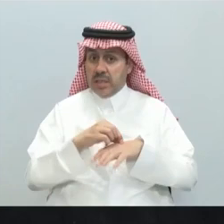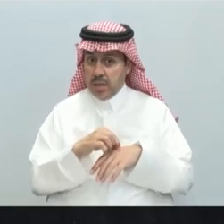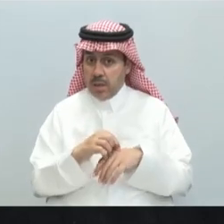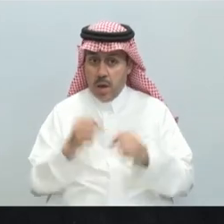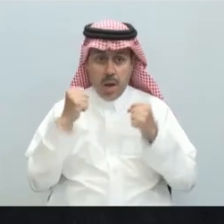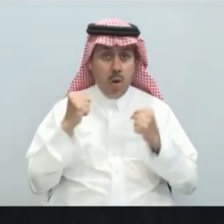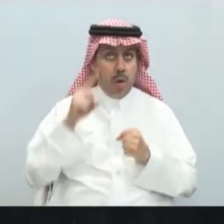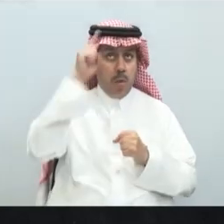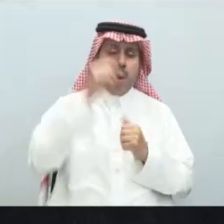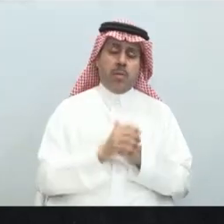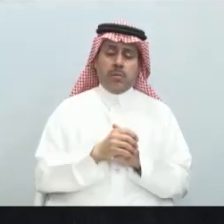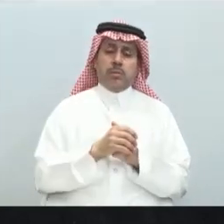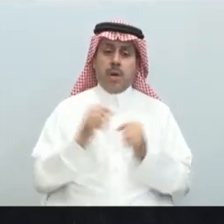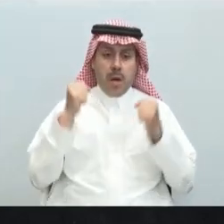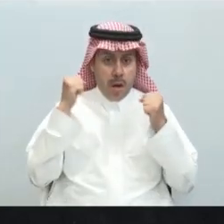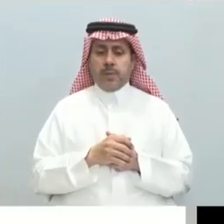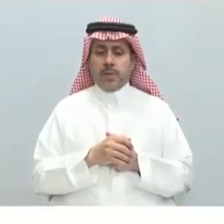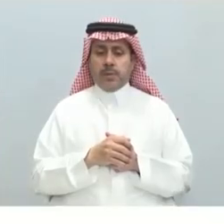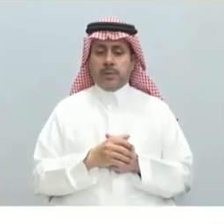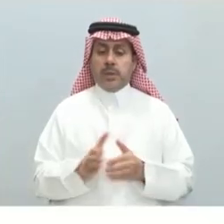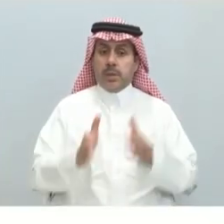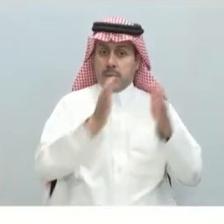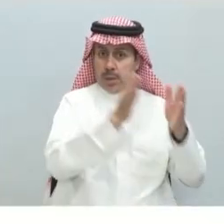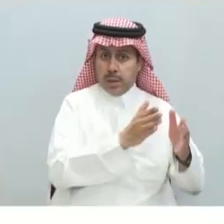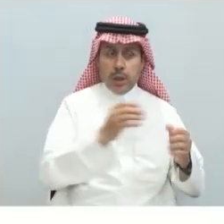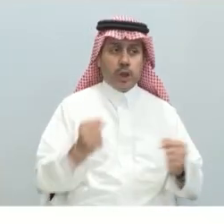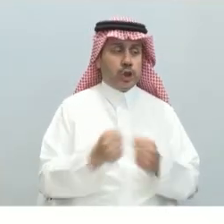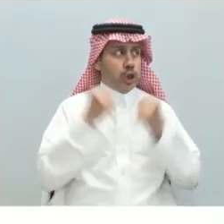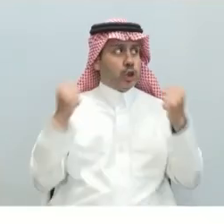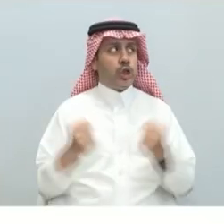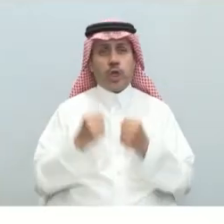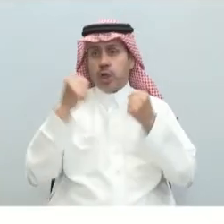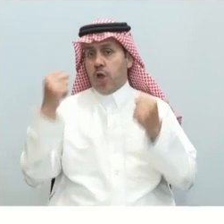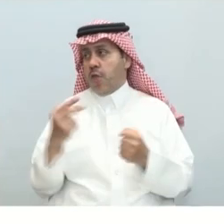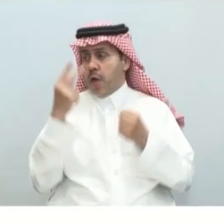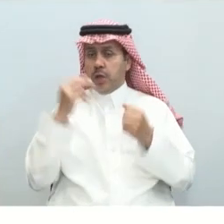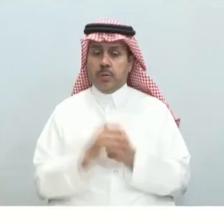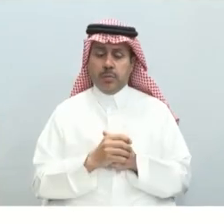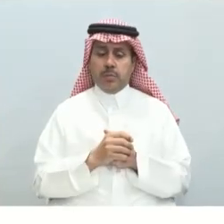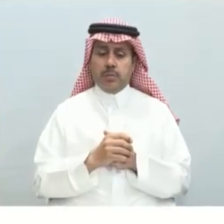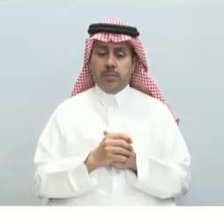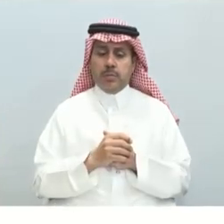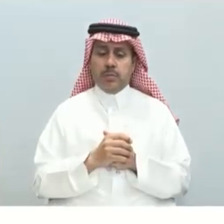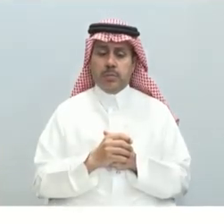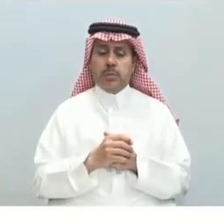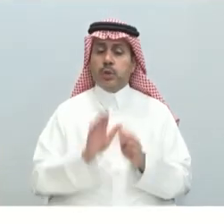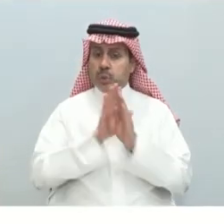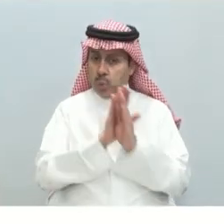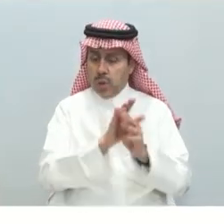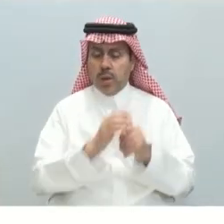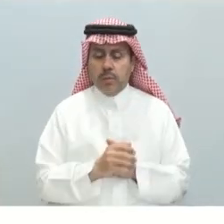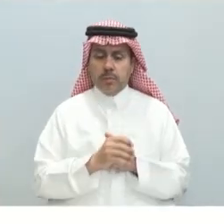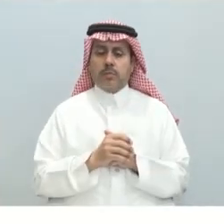قوي بالله سبحانه وتعالى ننتقل الى نشاط اخر من الانشطه التي تعين باذن الله